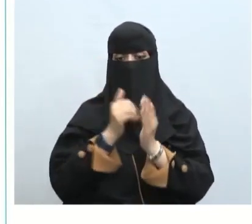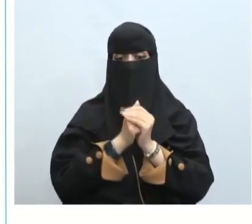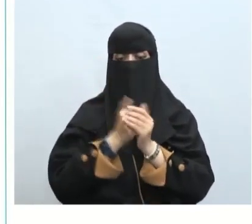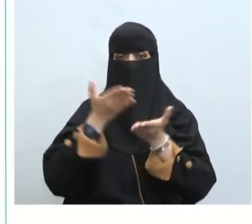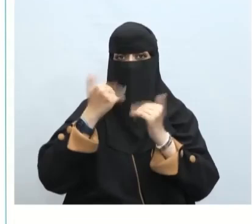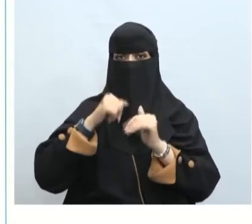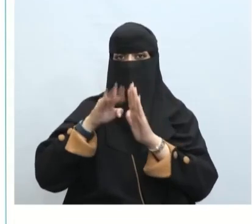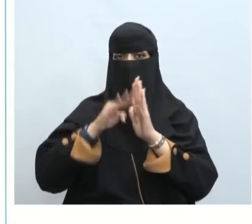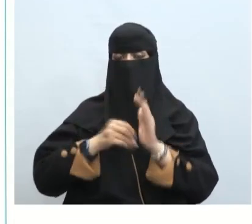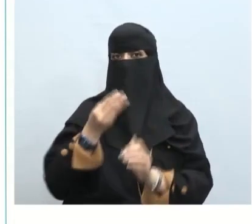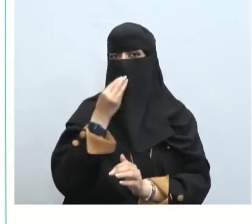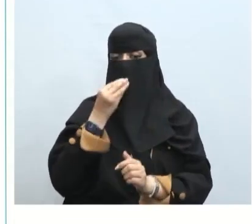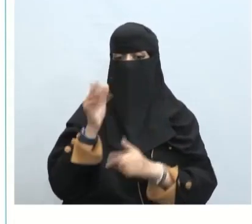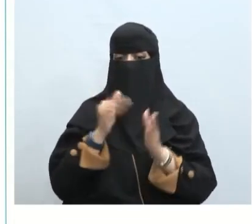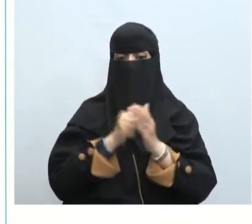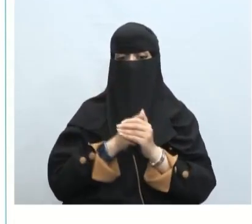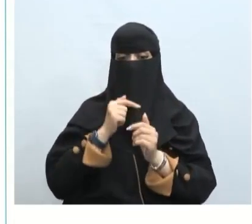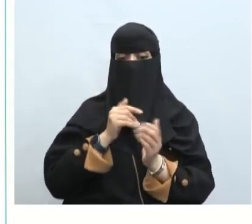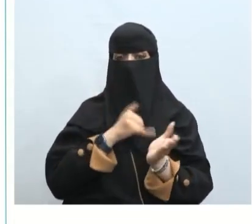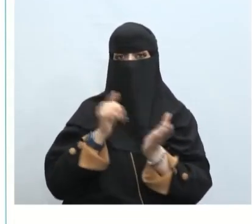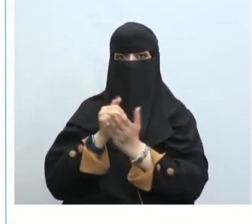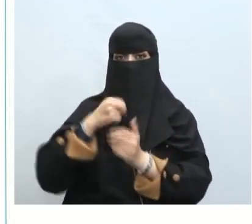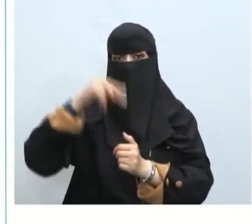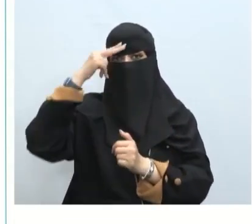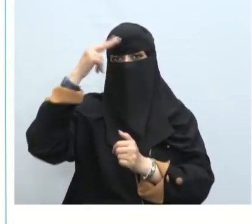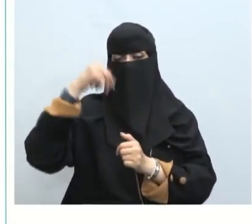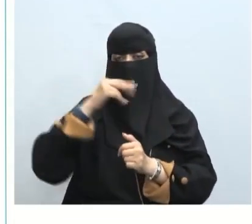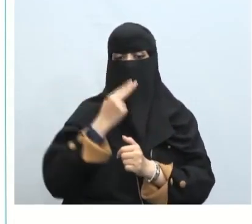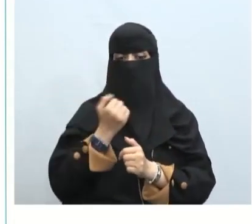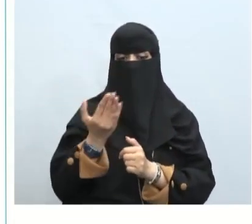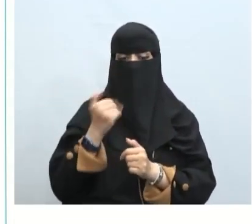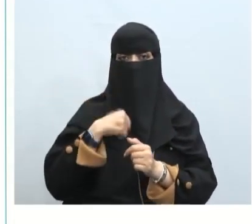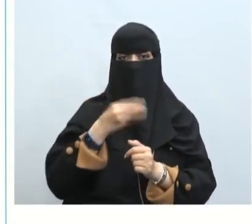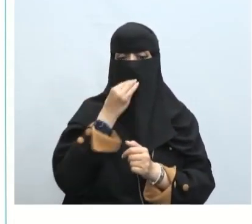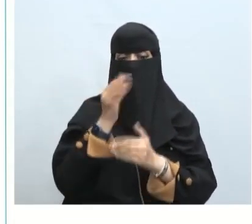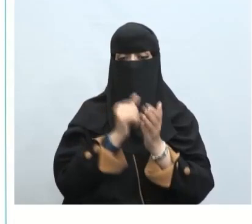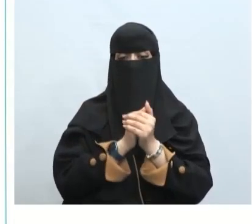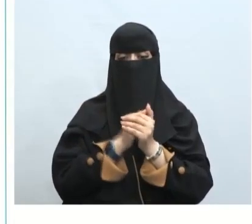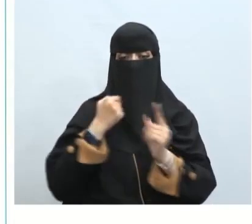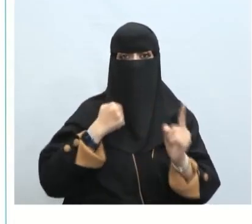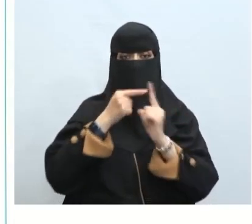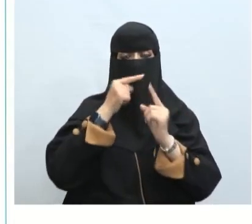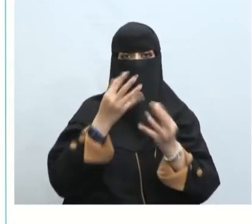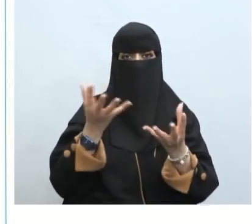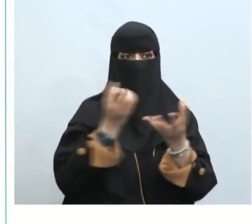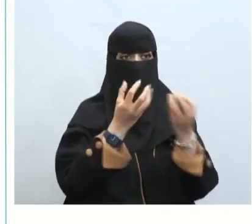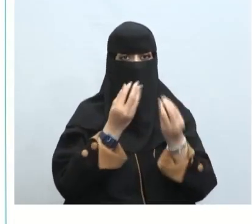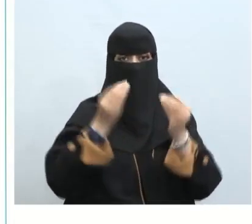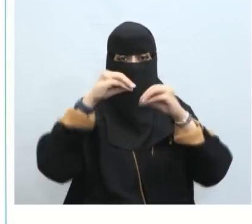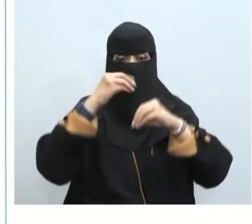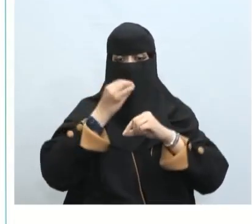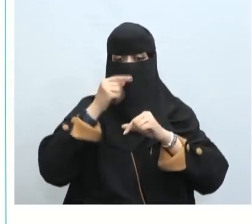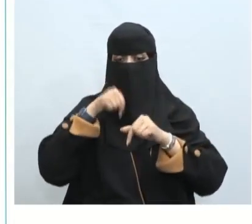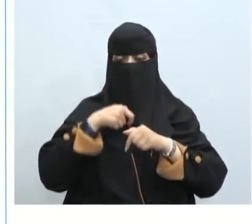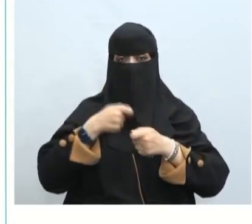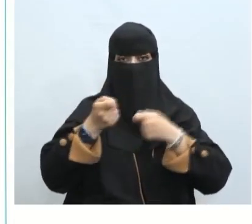الرابع برنامج اطعام والجهه المسؤوله جمعيه الخيريه للطعام والهدف منه جمع